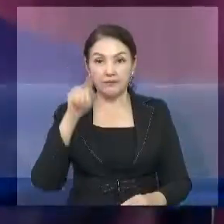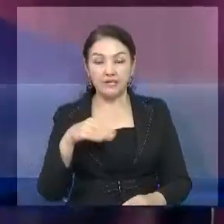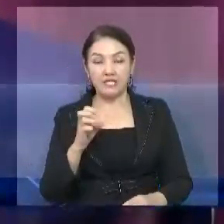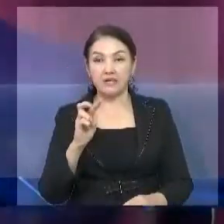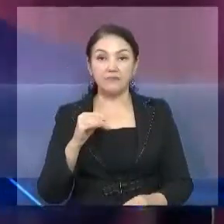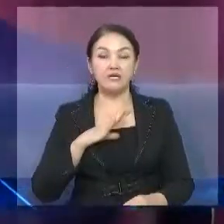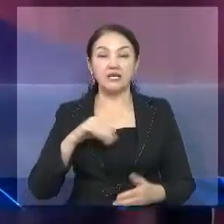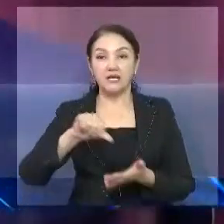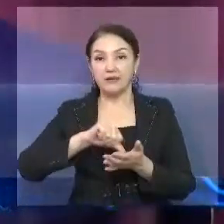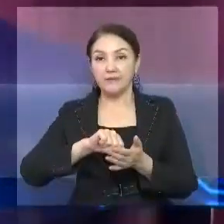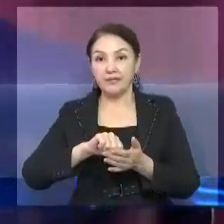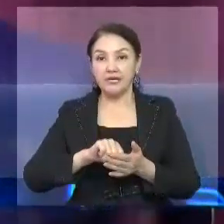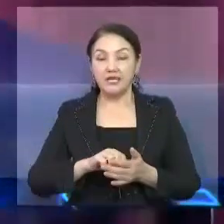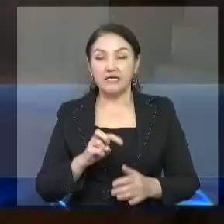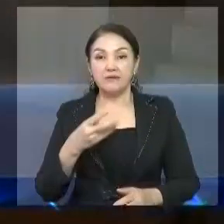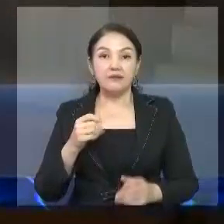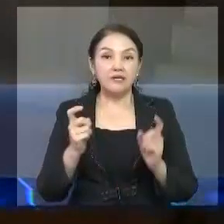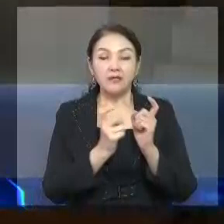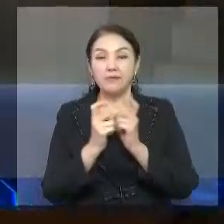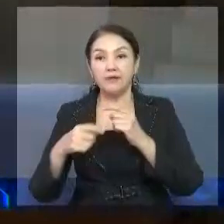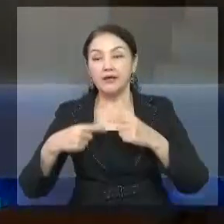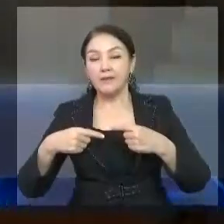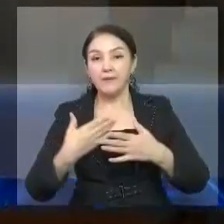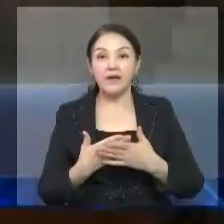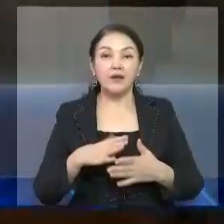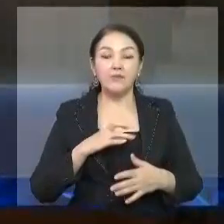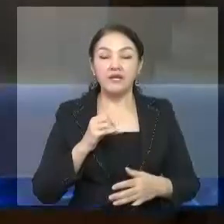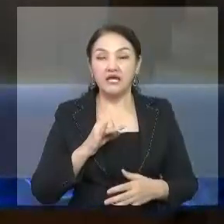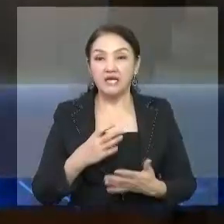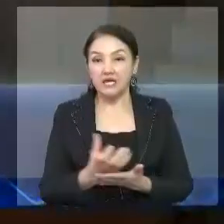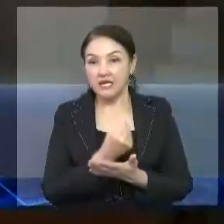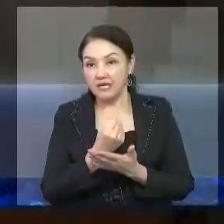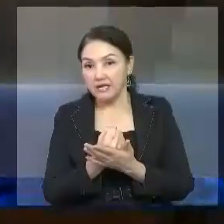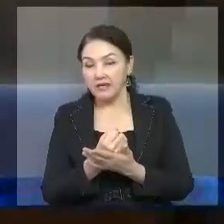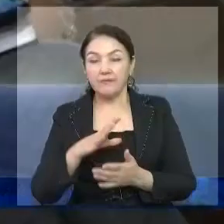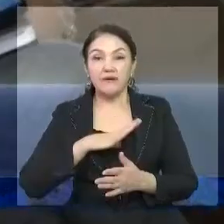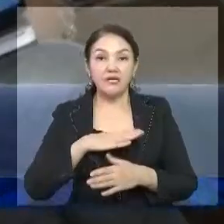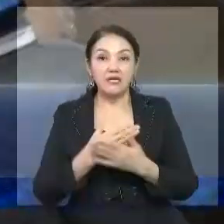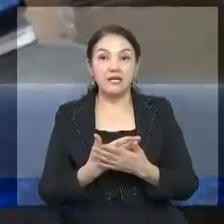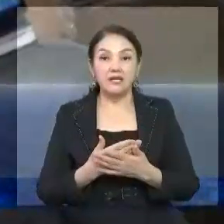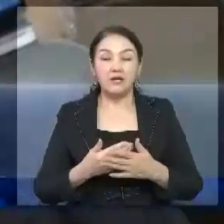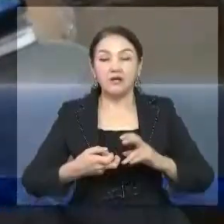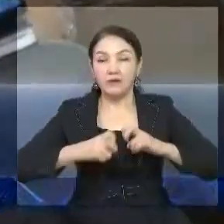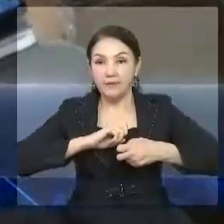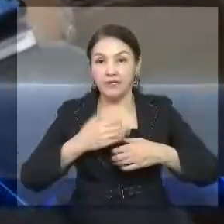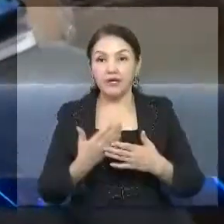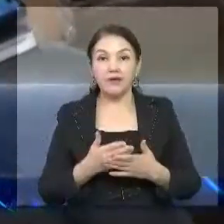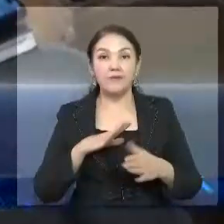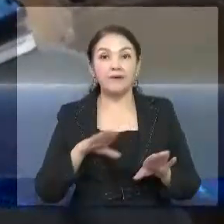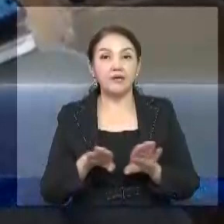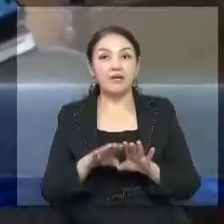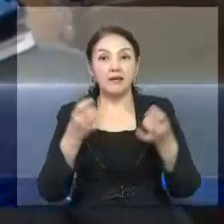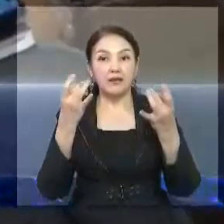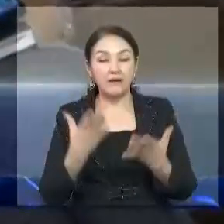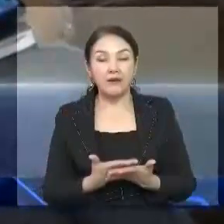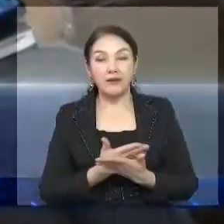Сартай Батыр участвовал в Аныракской битве, в ходе которой войскам джунгарских завоевателей было нанесено сокрушительное поражение. Это был не